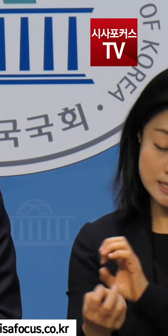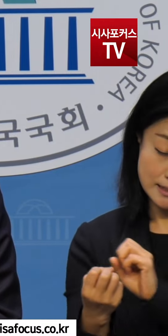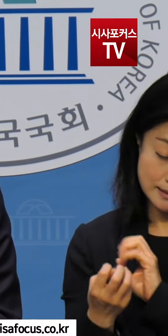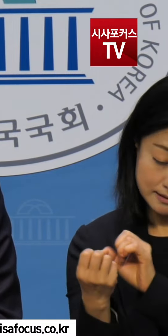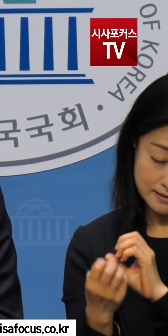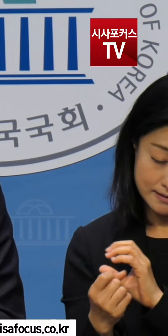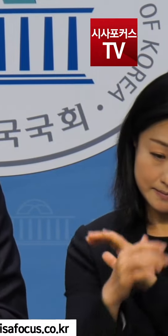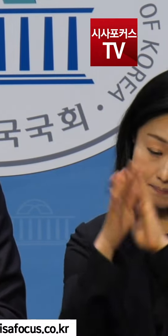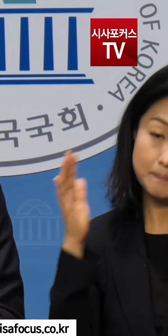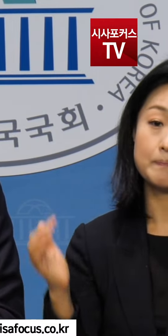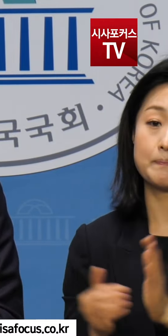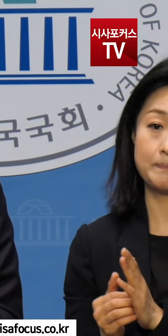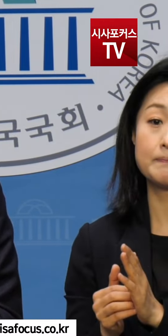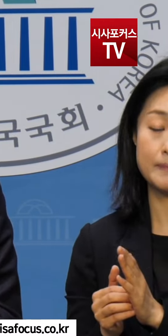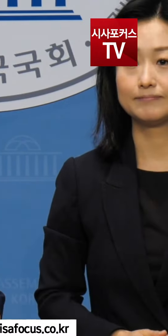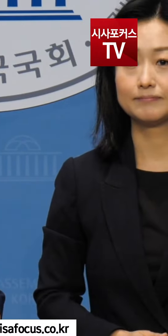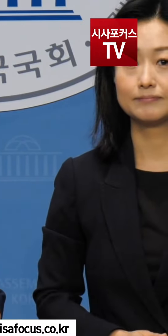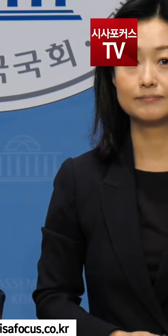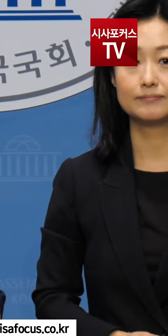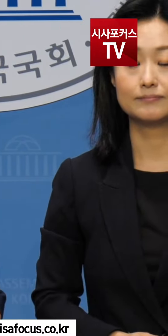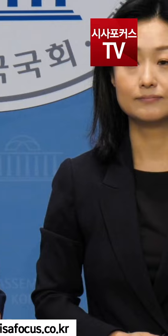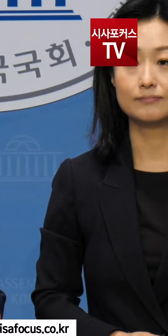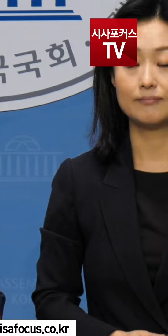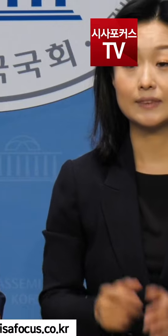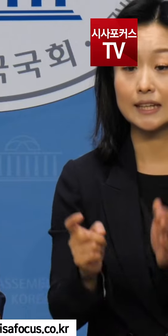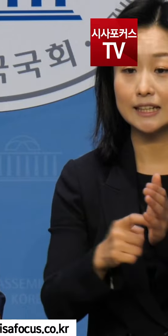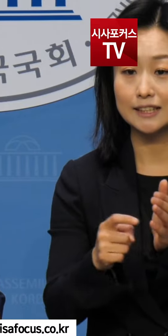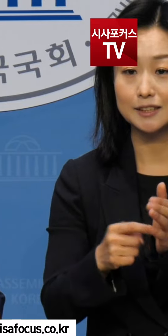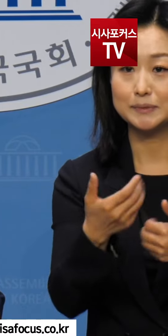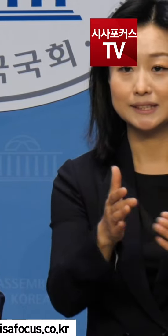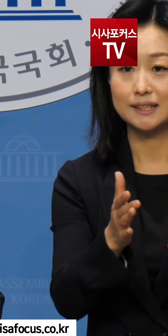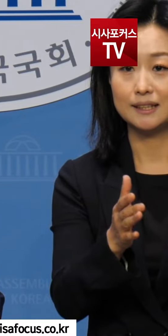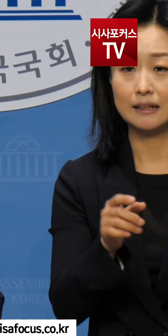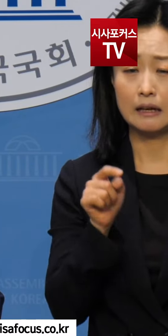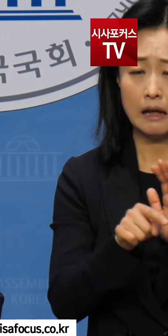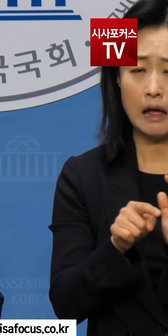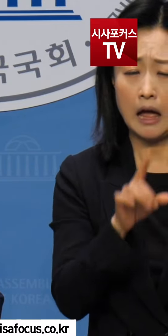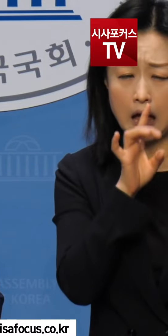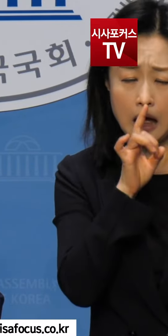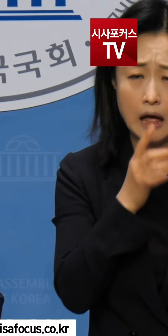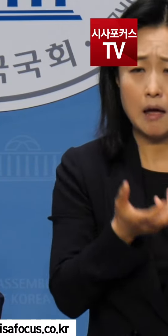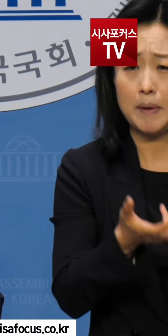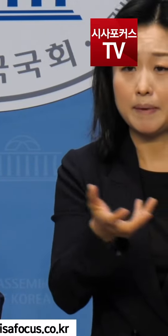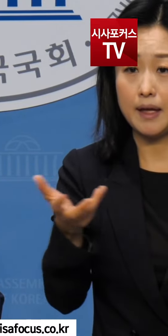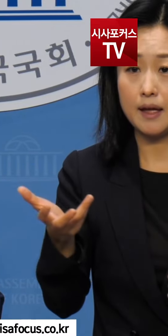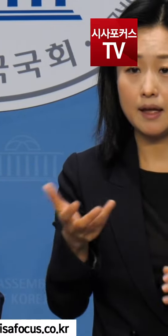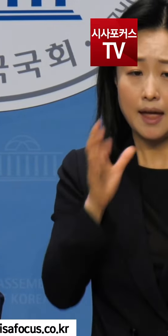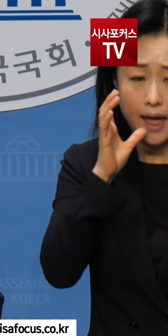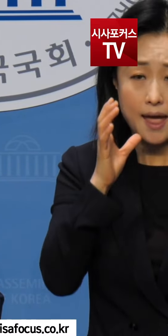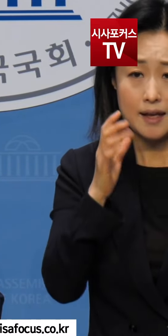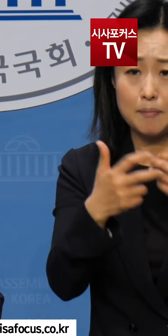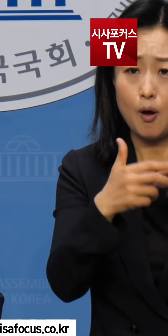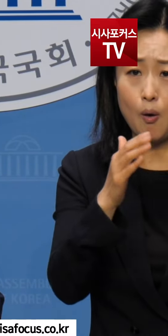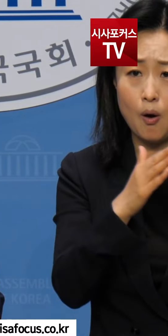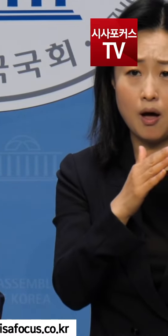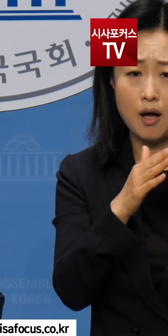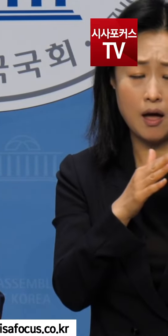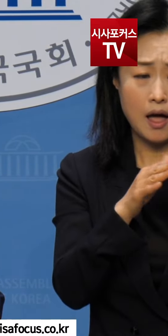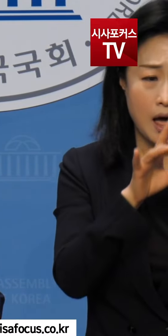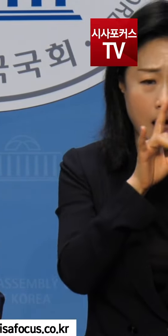토론회도 진행하였습니다. 응급실 뺑뺑이, 소아 진료 대란, 분만